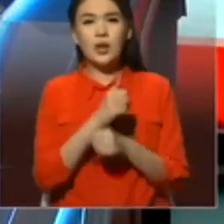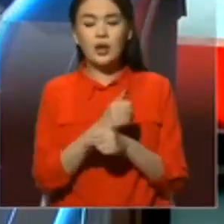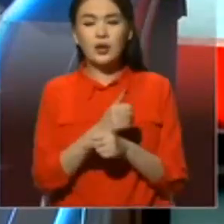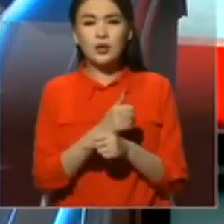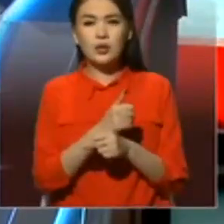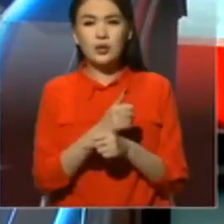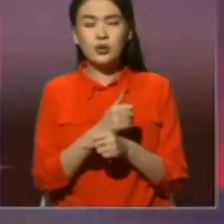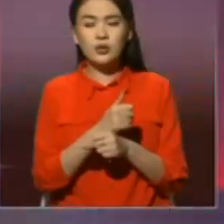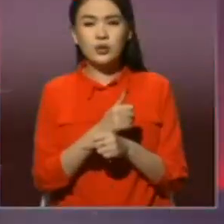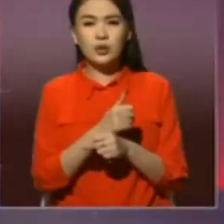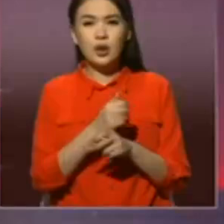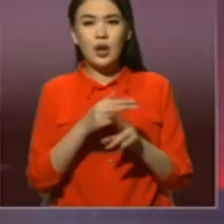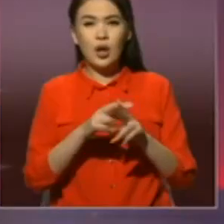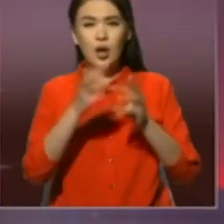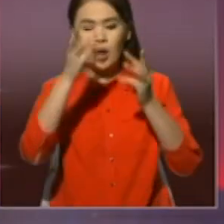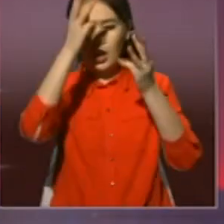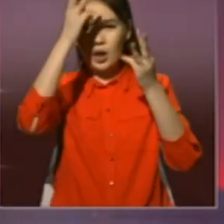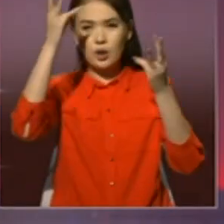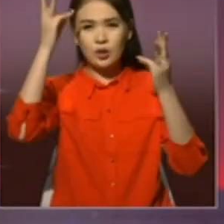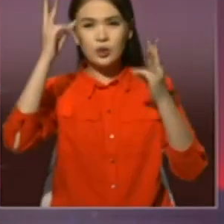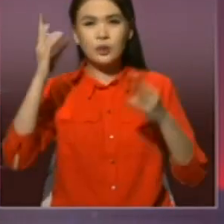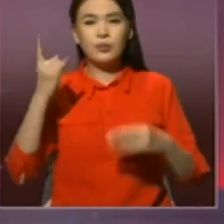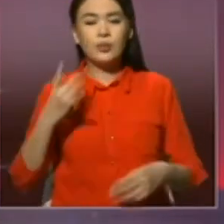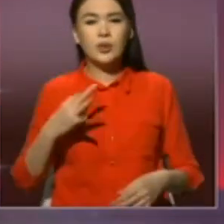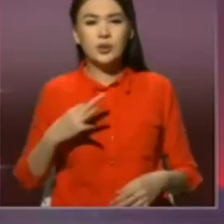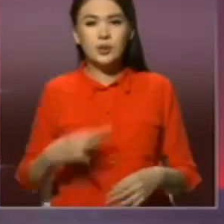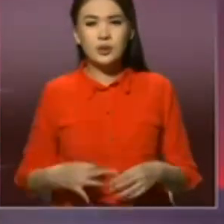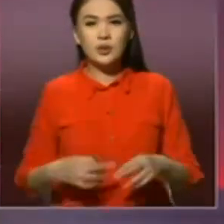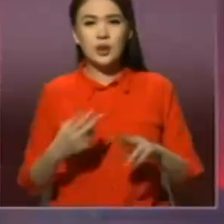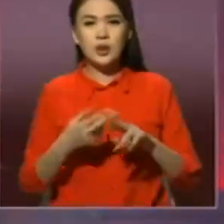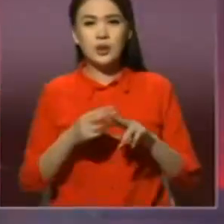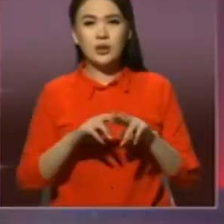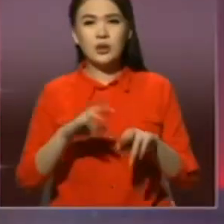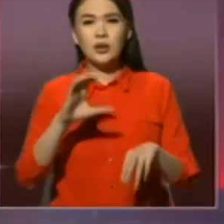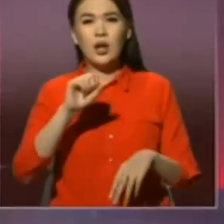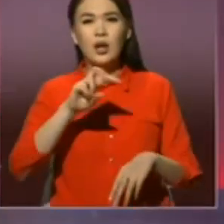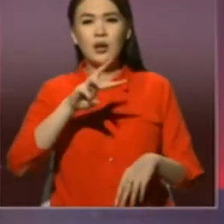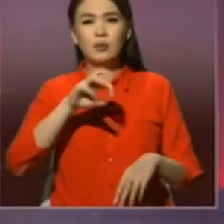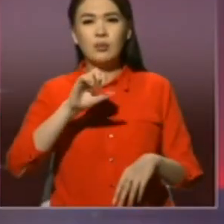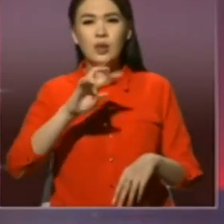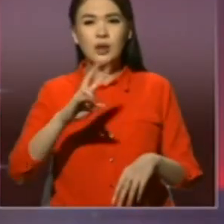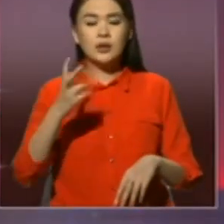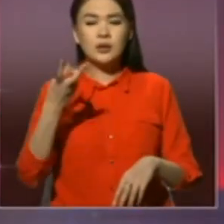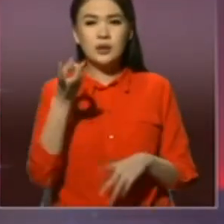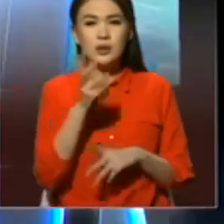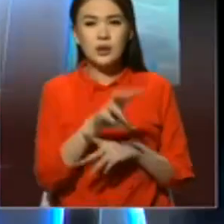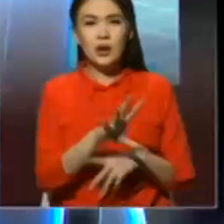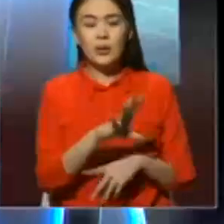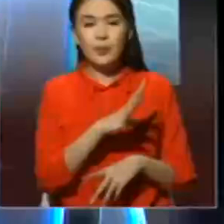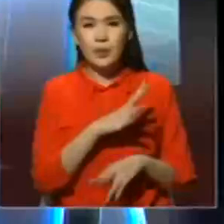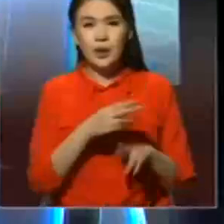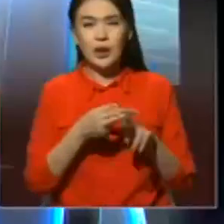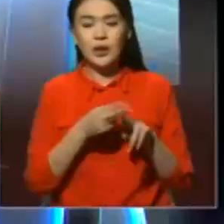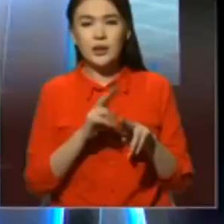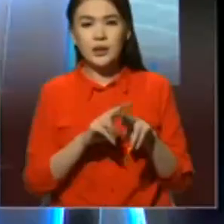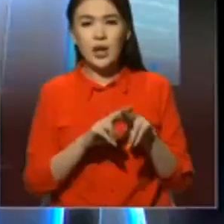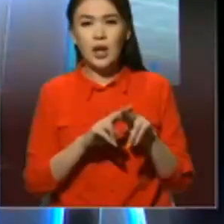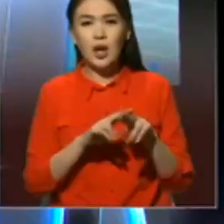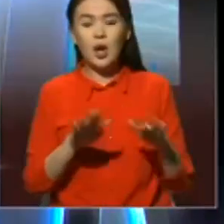қазіргі корольдің баласы Фейсал бен Салман келді. Иә, ол кісі